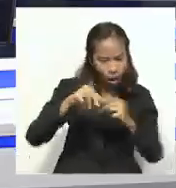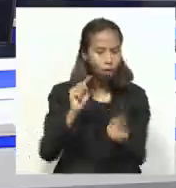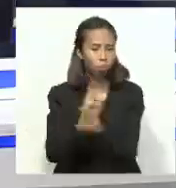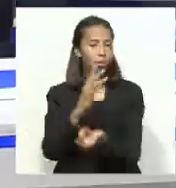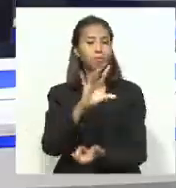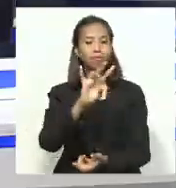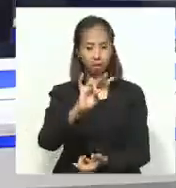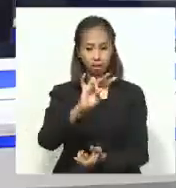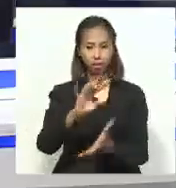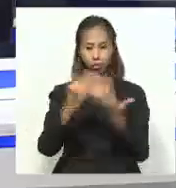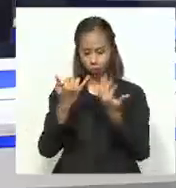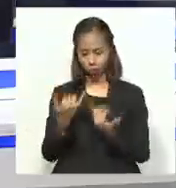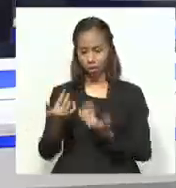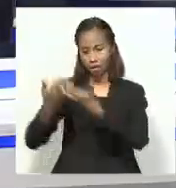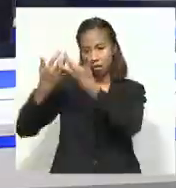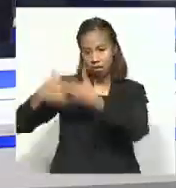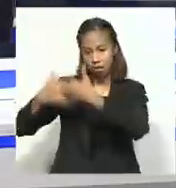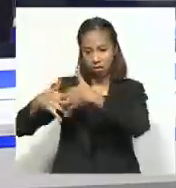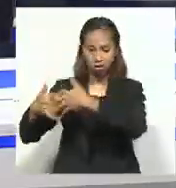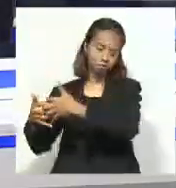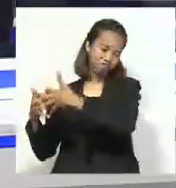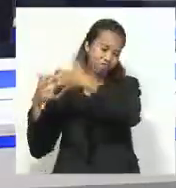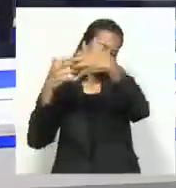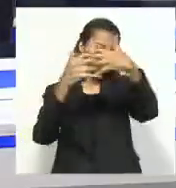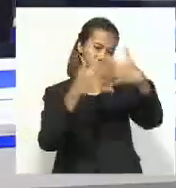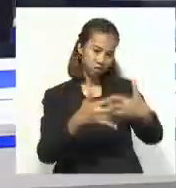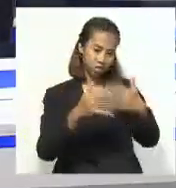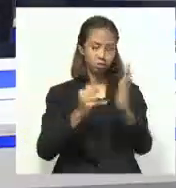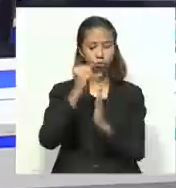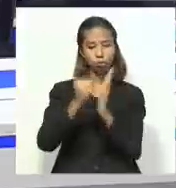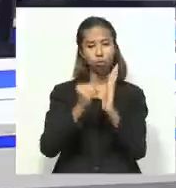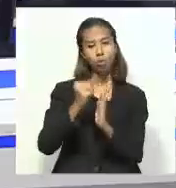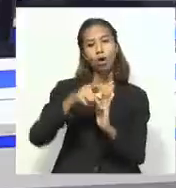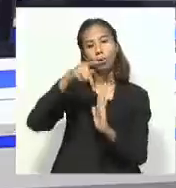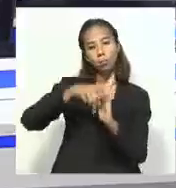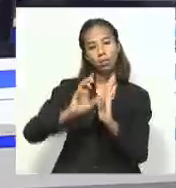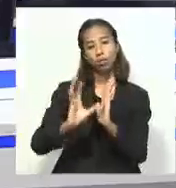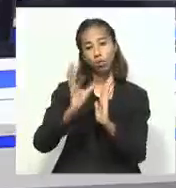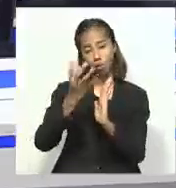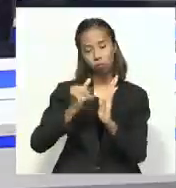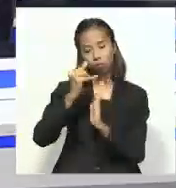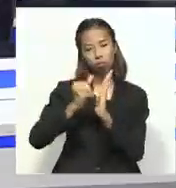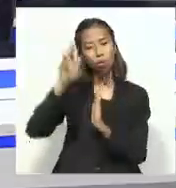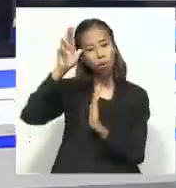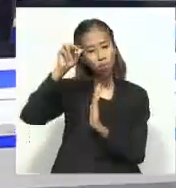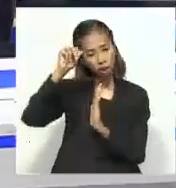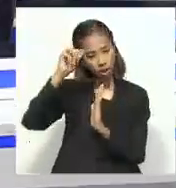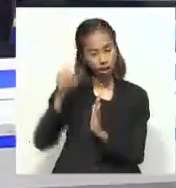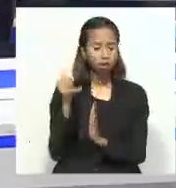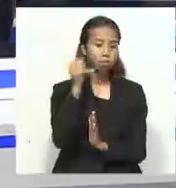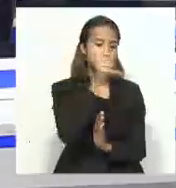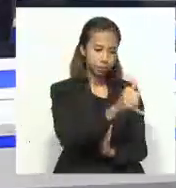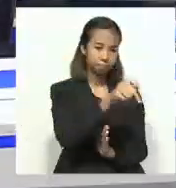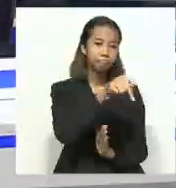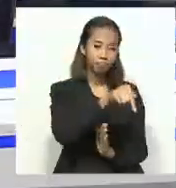แต่ว่าวันนี้นะคะเครื่องจักรหนักจากทางศูนย์ปพ.เขต9พิษณุโลกและศูนย์ปพ.10ลำปางก็ไปถึงที่อำเภอศพเมย